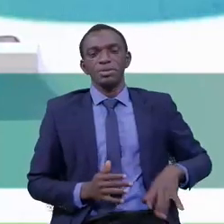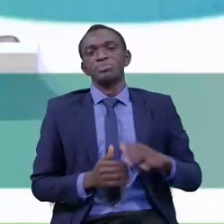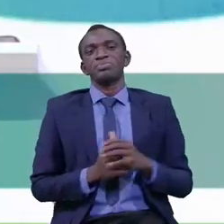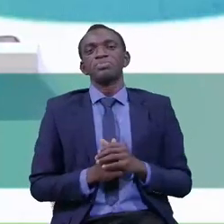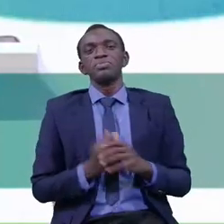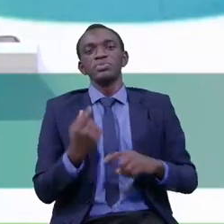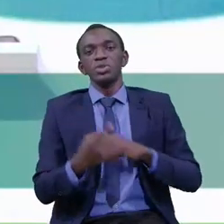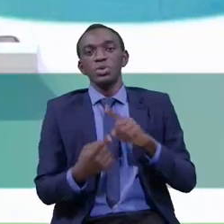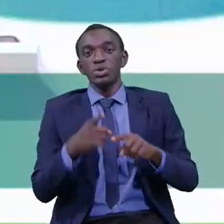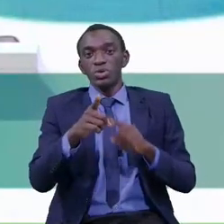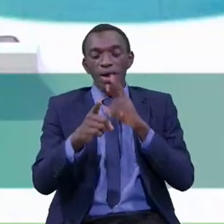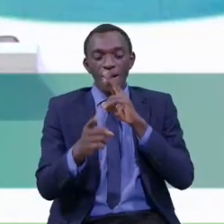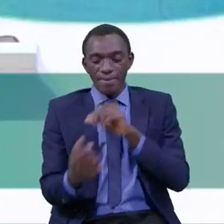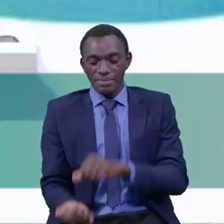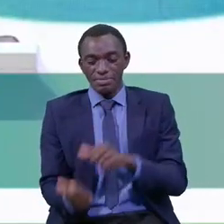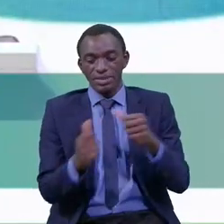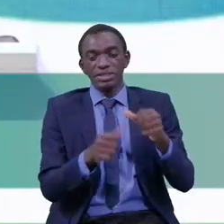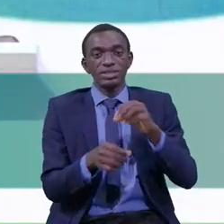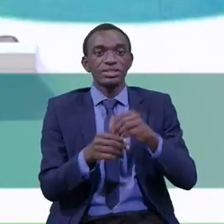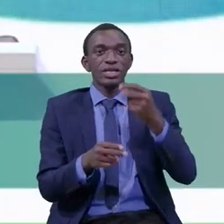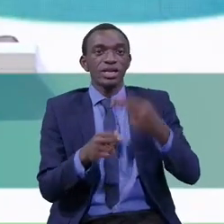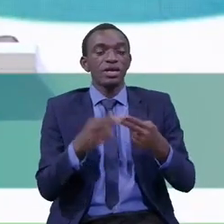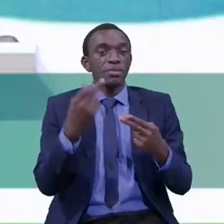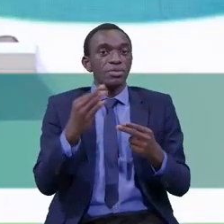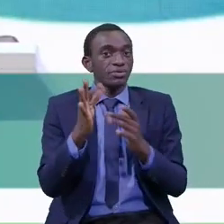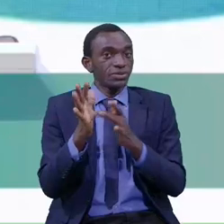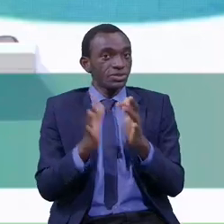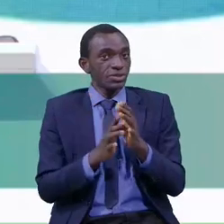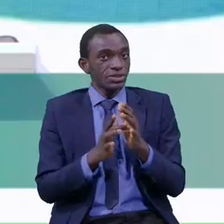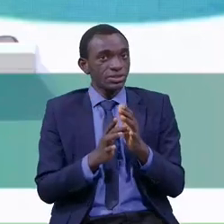êtes baptisé au nom de Jésus-Christ,